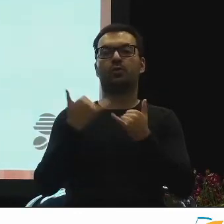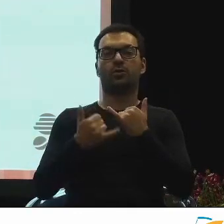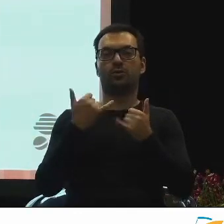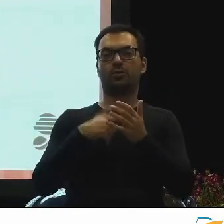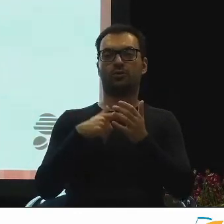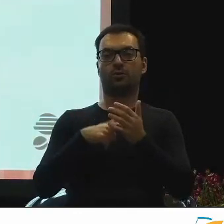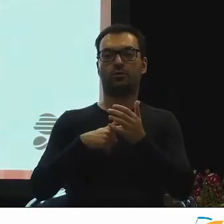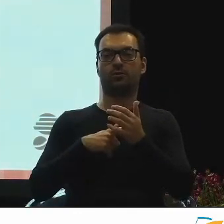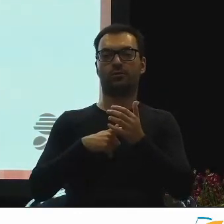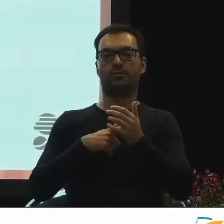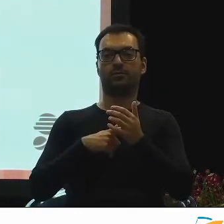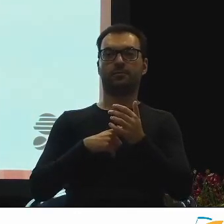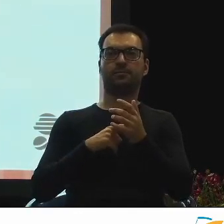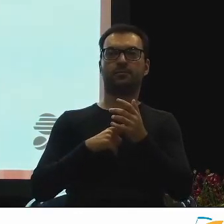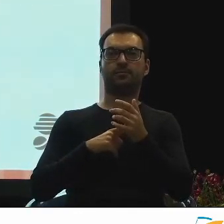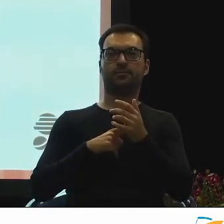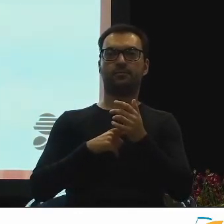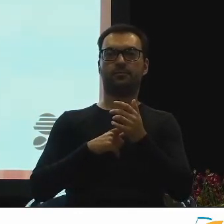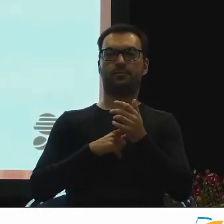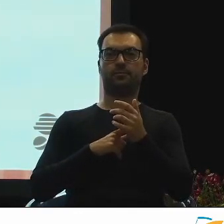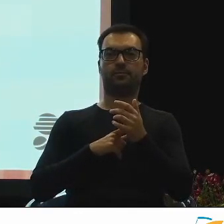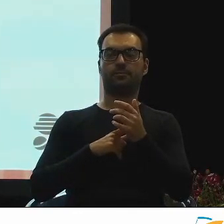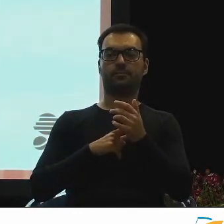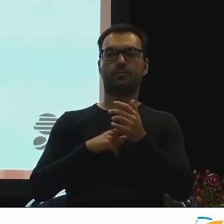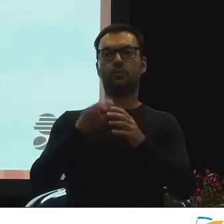że jest to część, prawda,